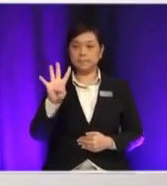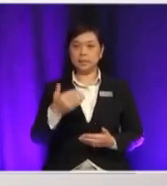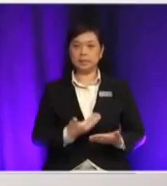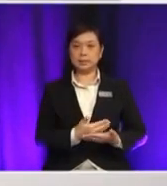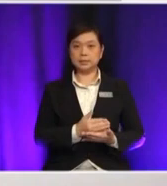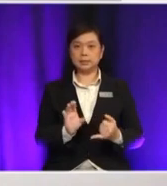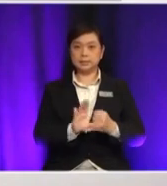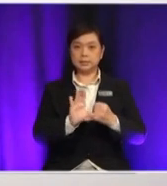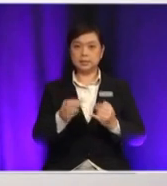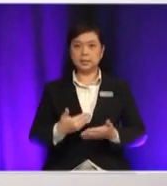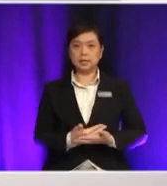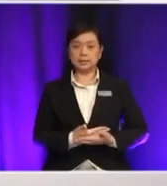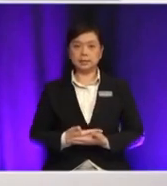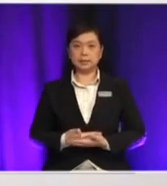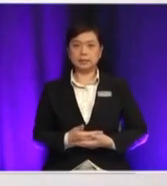Kristen